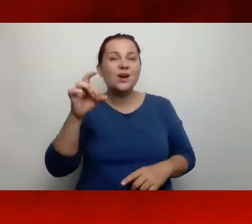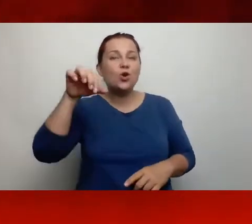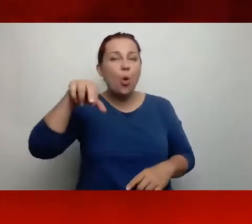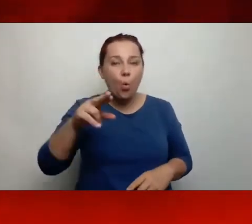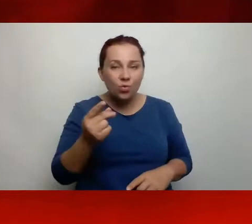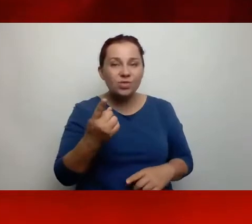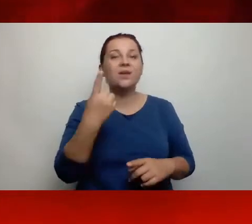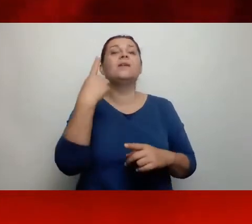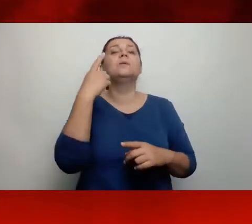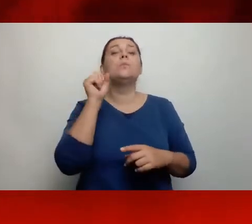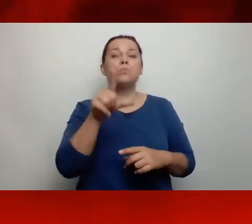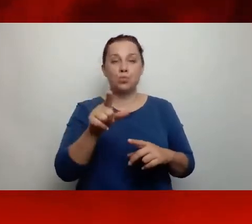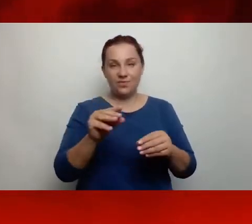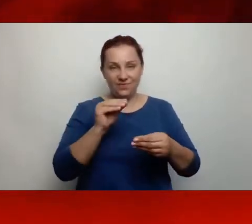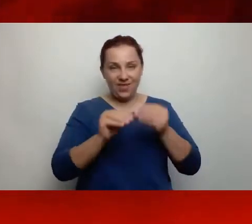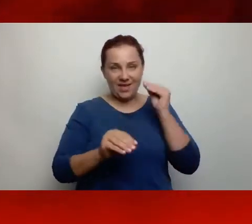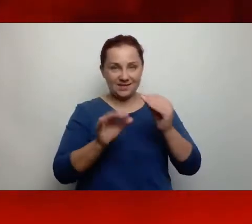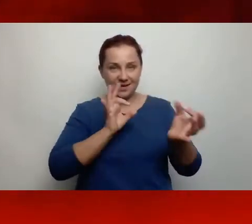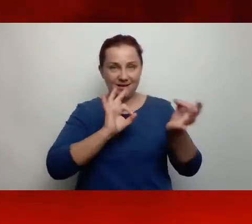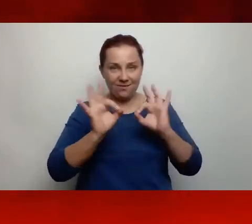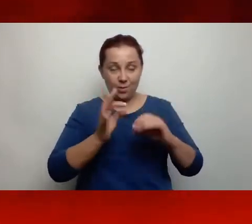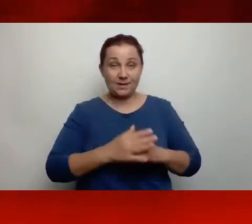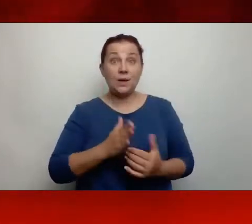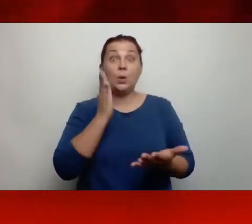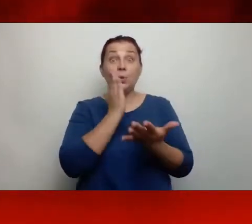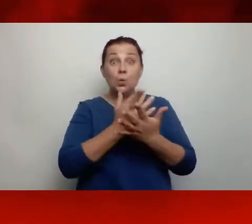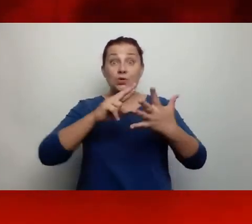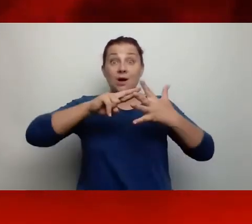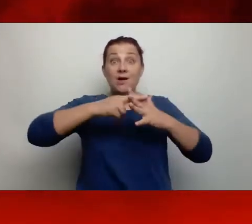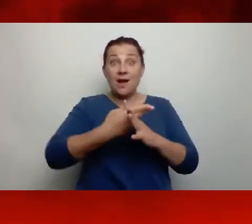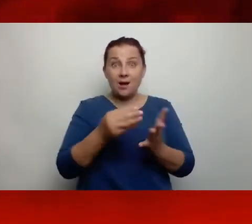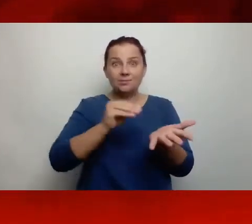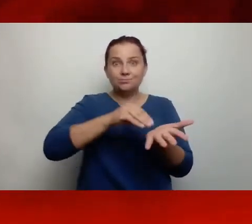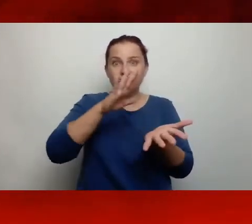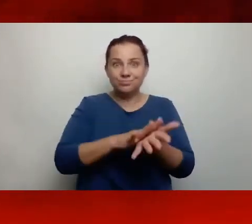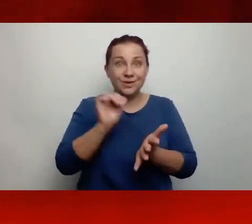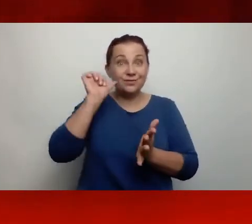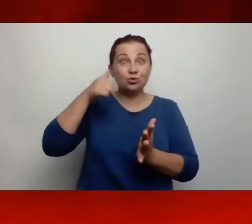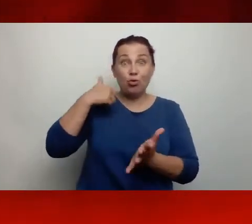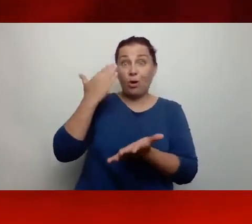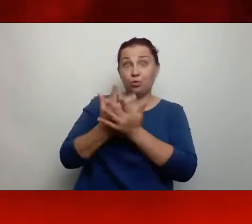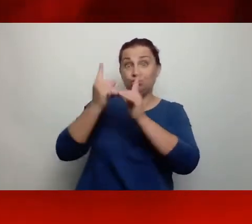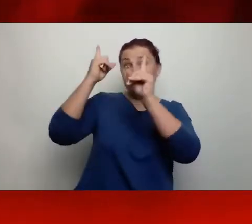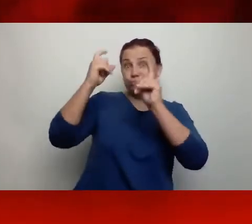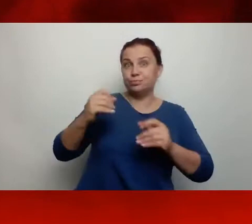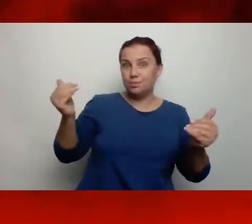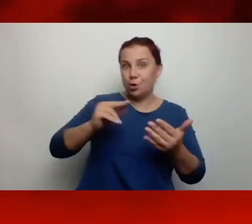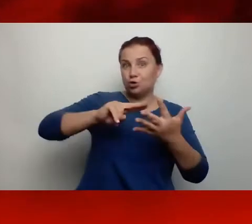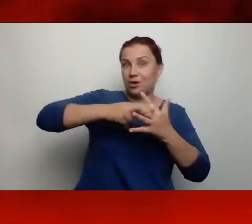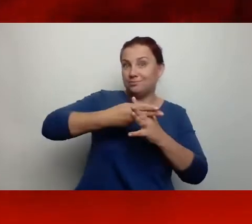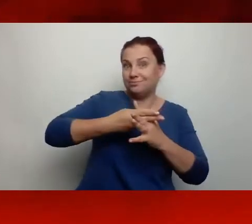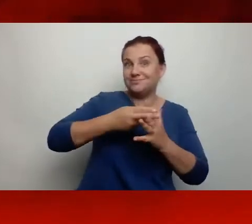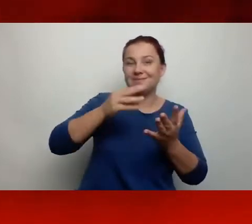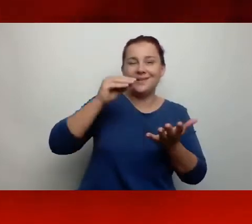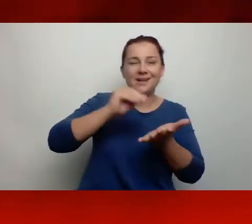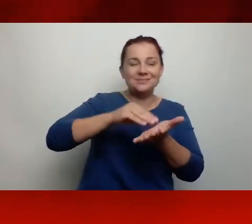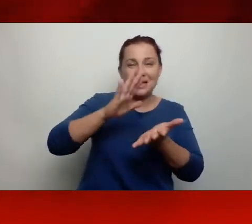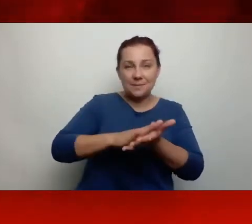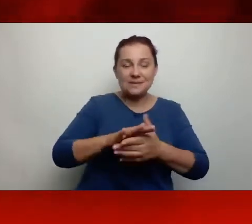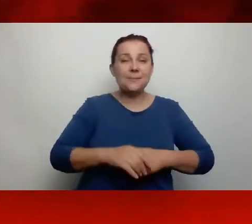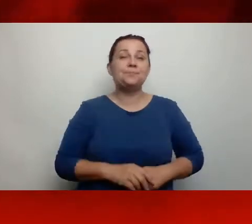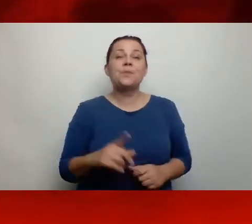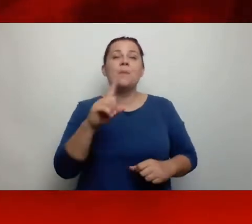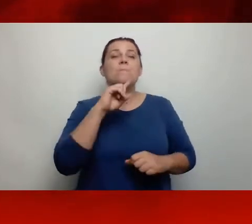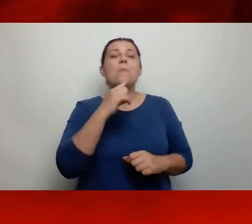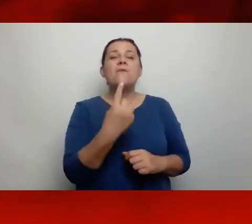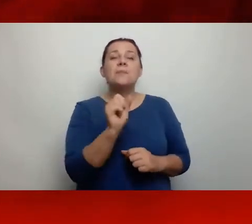informacji. Już ruszyła rejestracja wczoraj i dzisiaj. Tymczasem powiedzmy o tych trzech